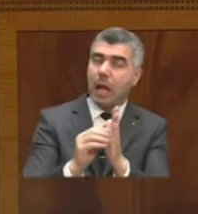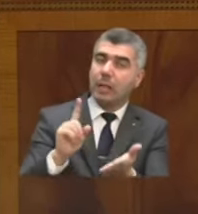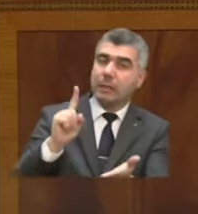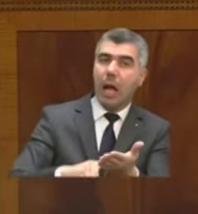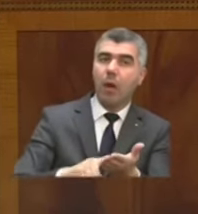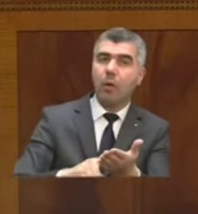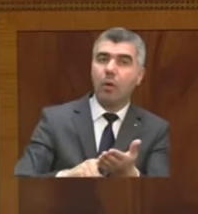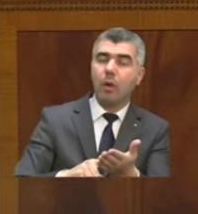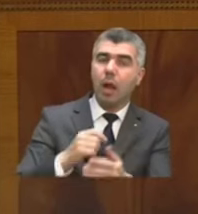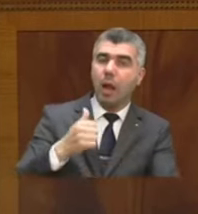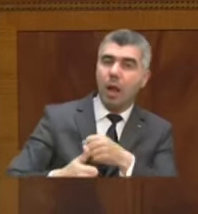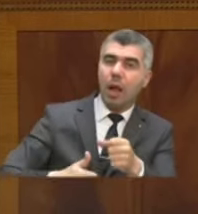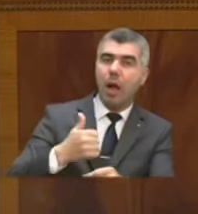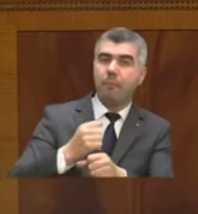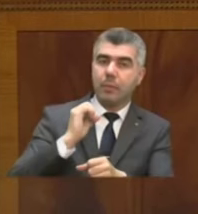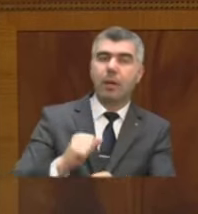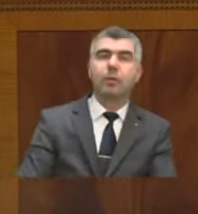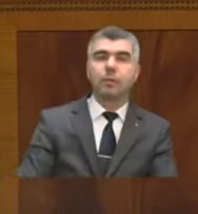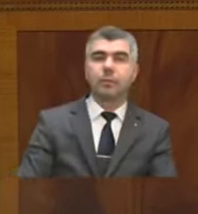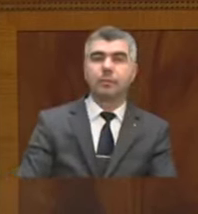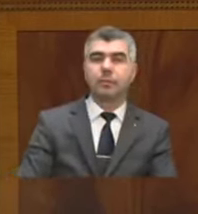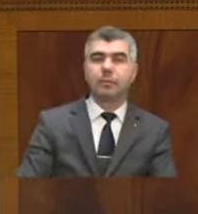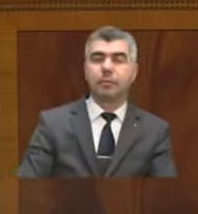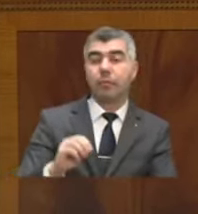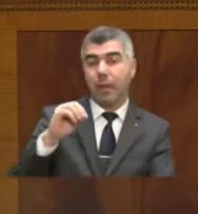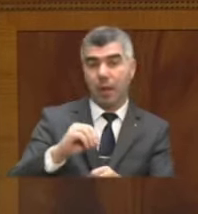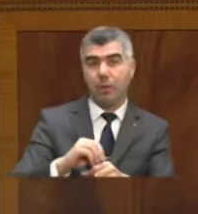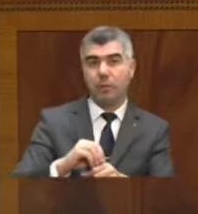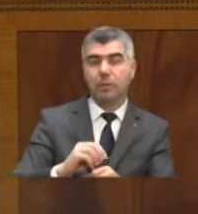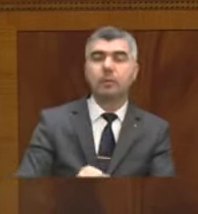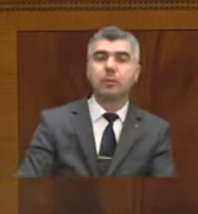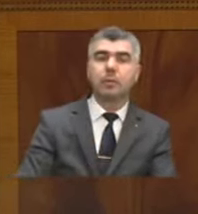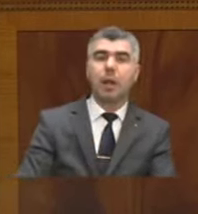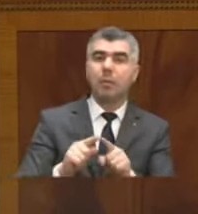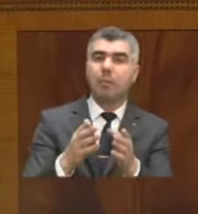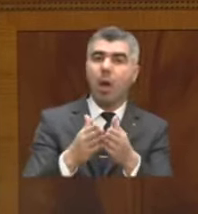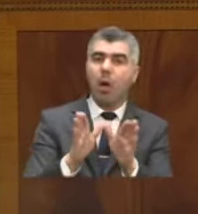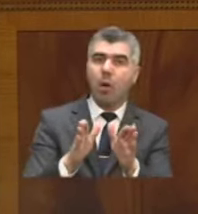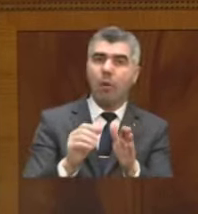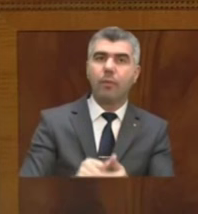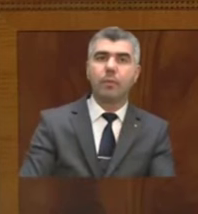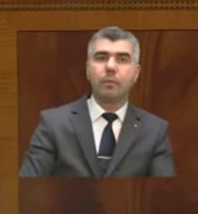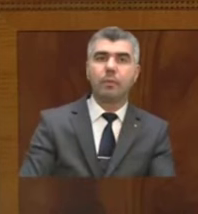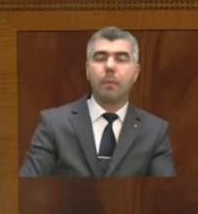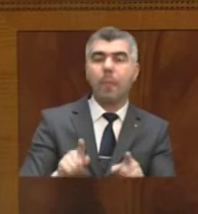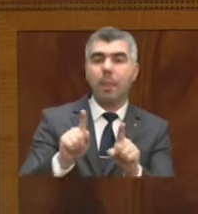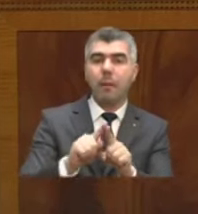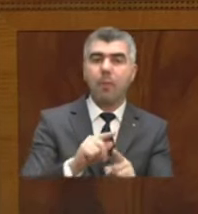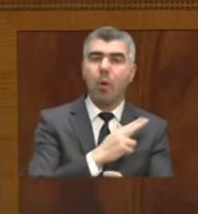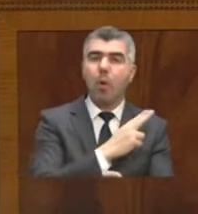للسنوات غير الإشهادية. كما سيتم فسح المجال